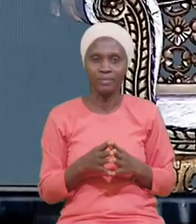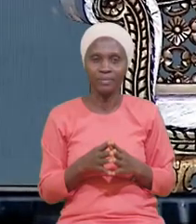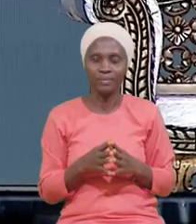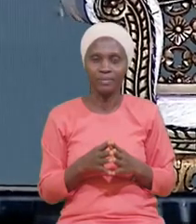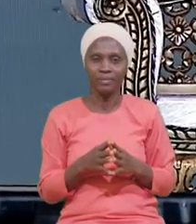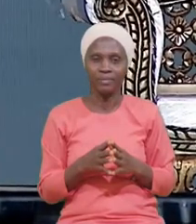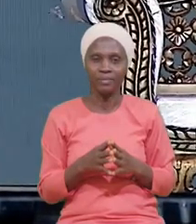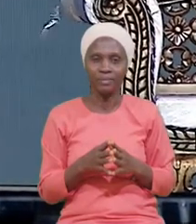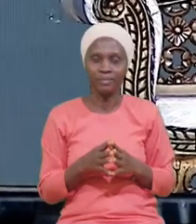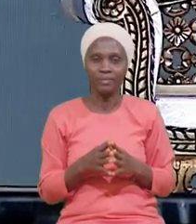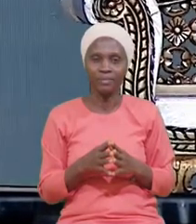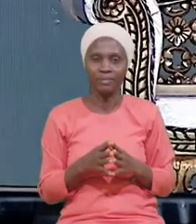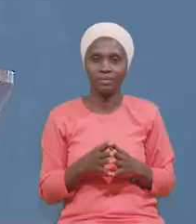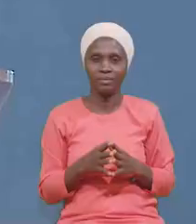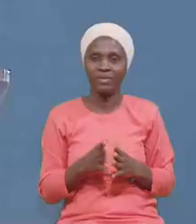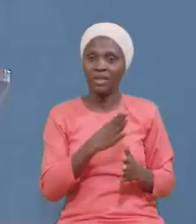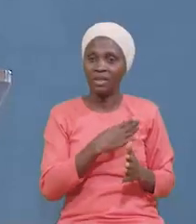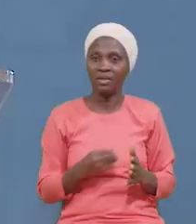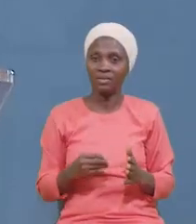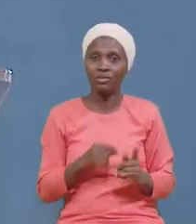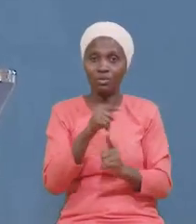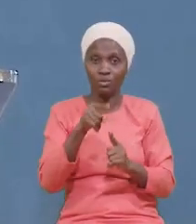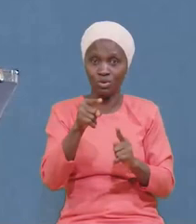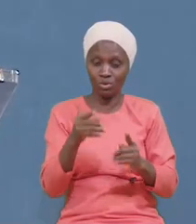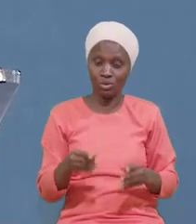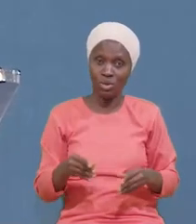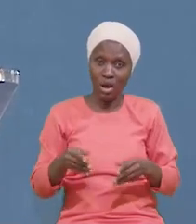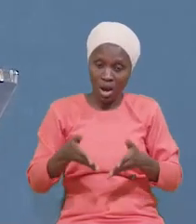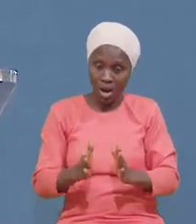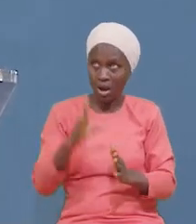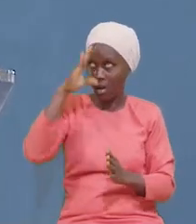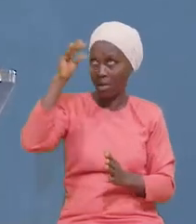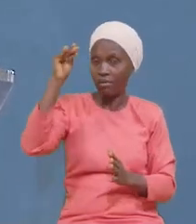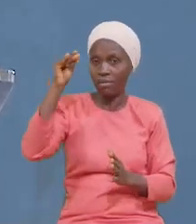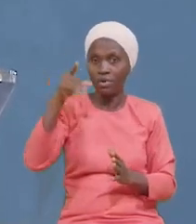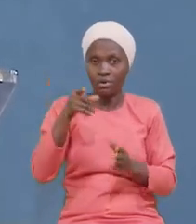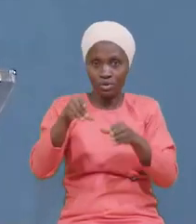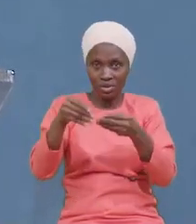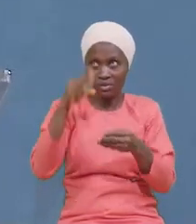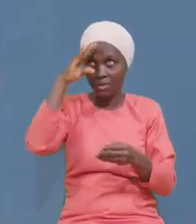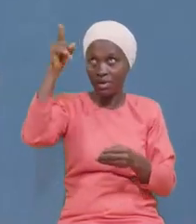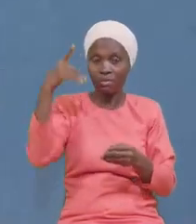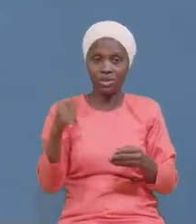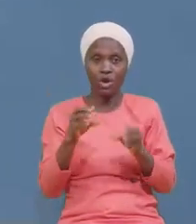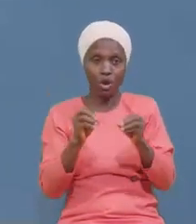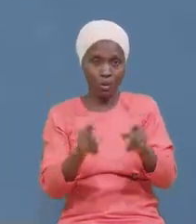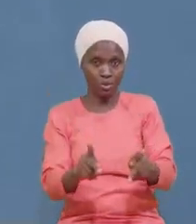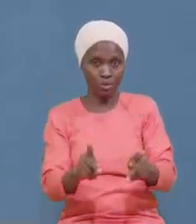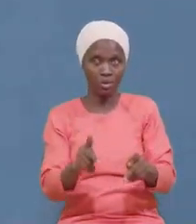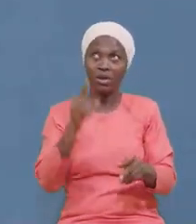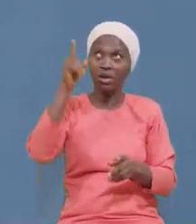Christu maatrame nimpagaladu. And when you give him the opportunity, meer aayanaku avakasam iste, he becomes